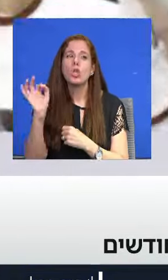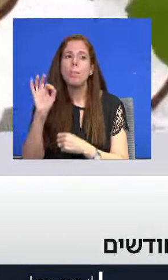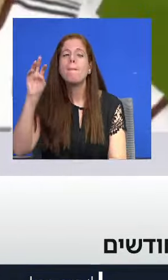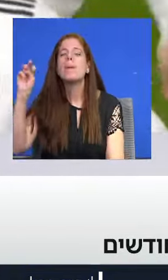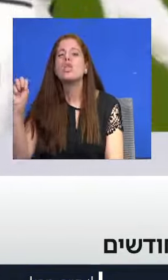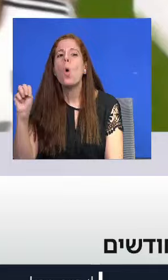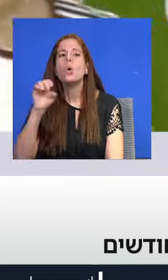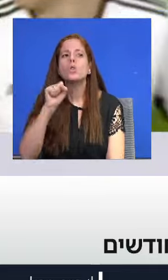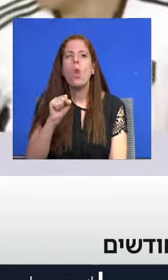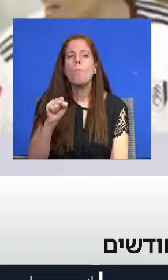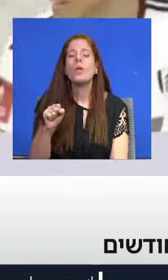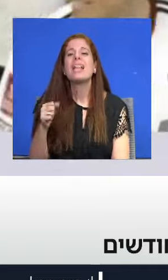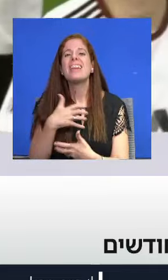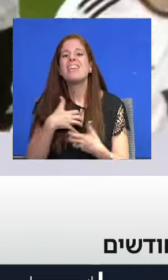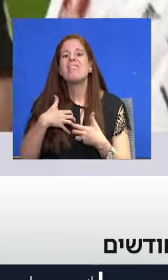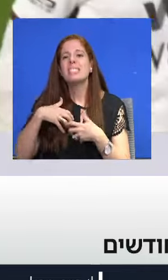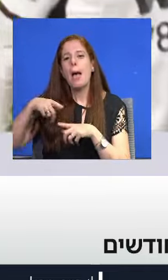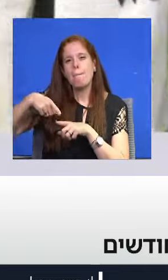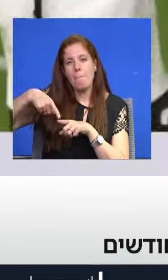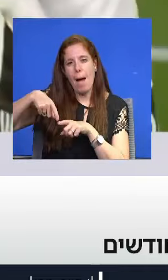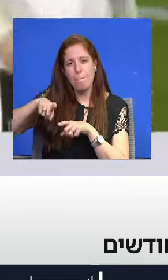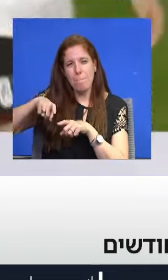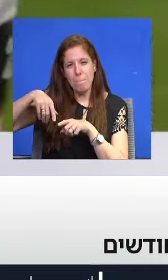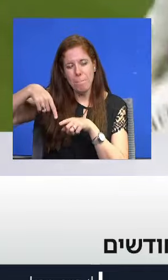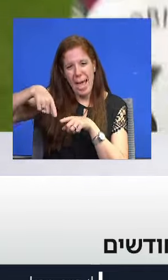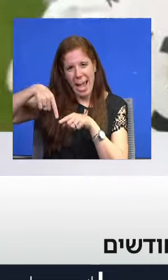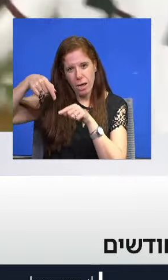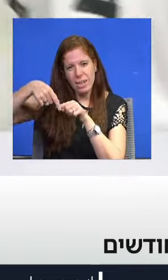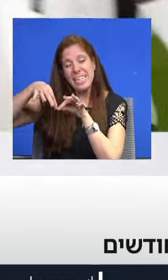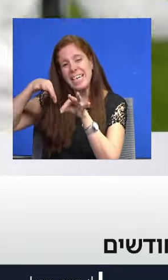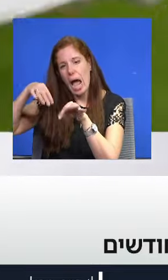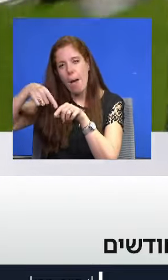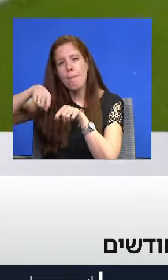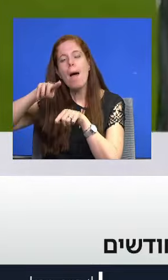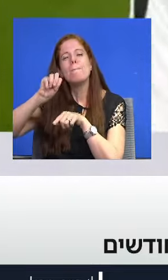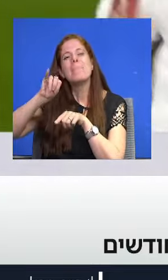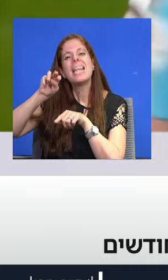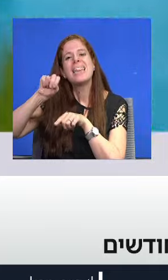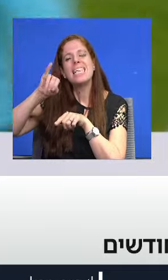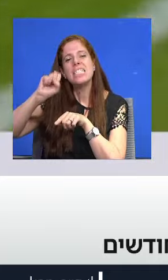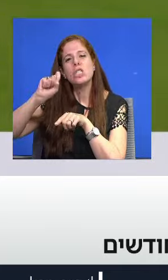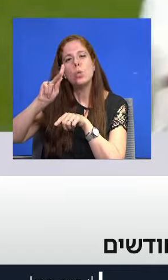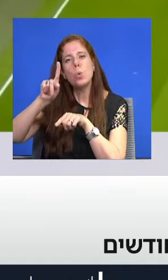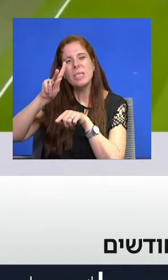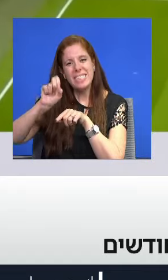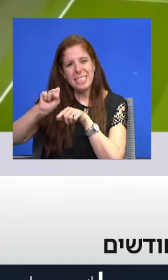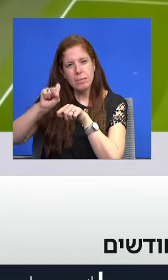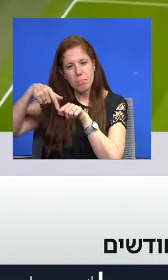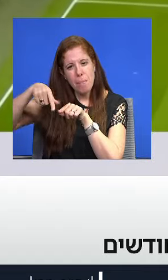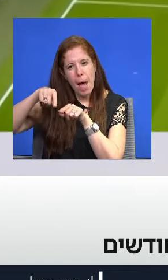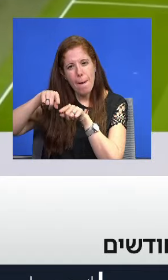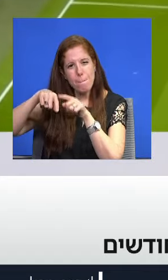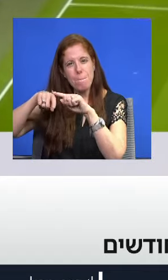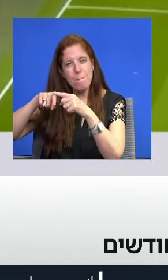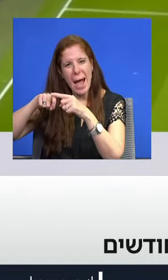נפצע במיניסקוס, ככל הנראה קרע במיניסקוס שישבית אותו. לכל הפחות לשלושה או ארבעה חודשים, המשמעות היא שהוא לא ישחק